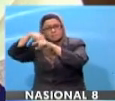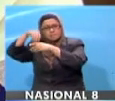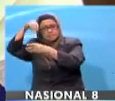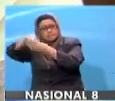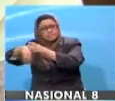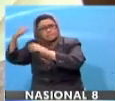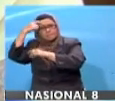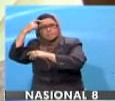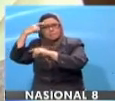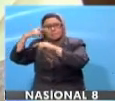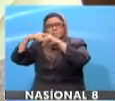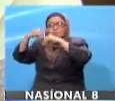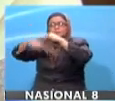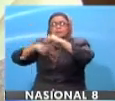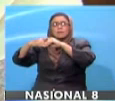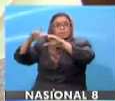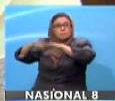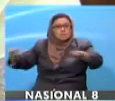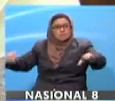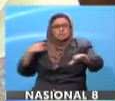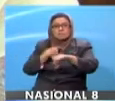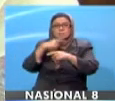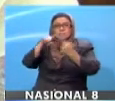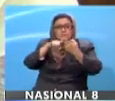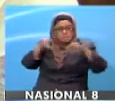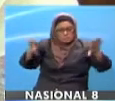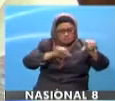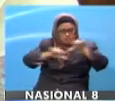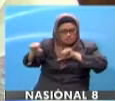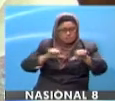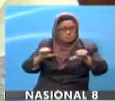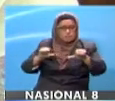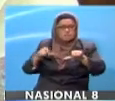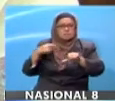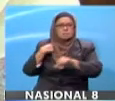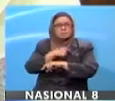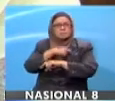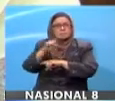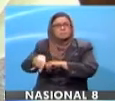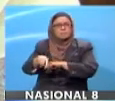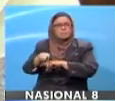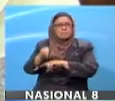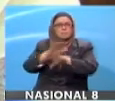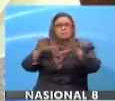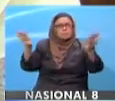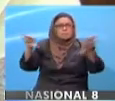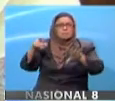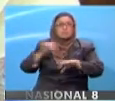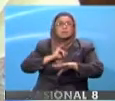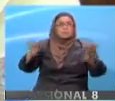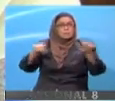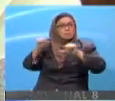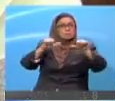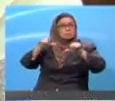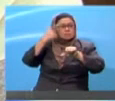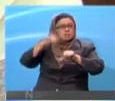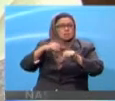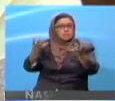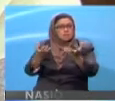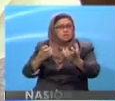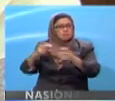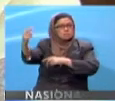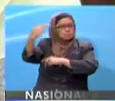buat sesuatu aktiviti, kita bukan fikir yang okay, I buat aktiviti so that pengetua nampak what I'm doing. Tapi apabila kita buat